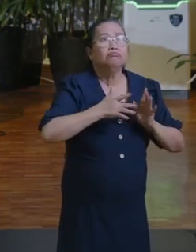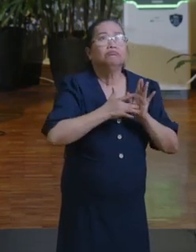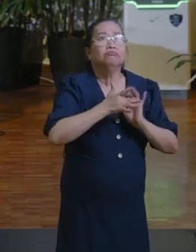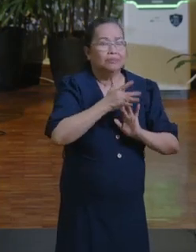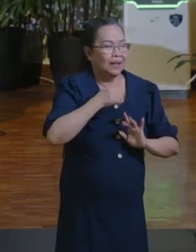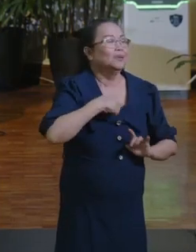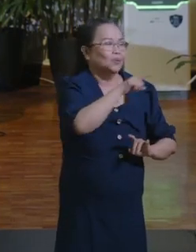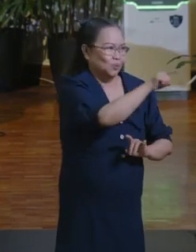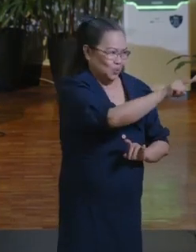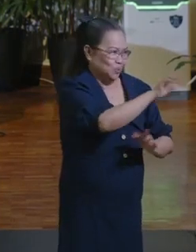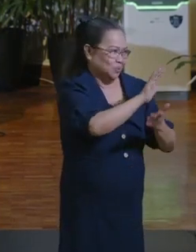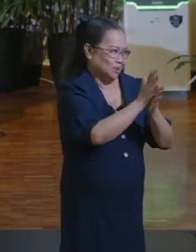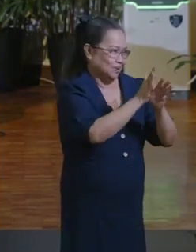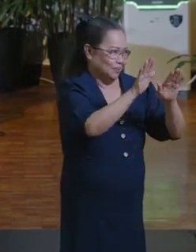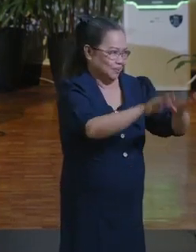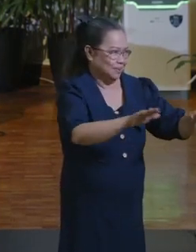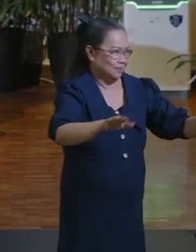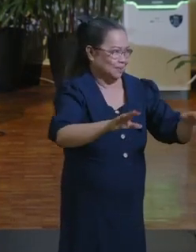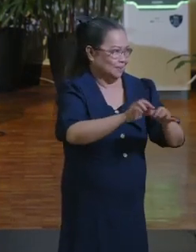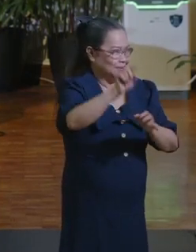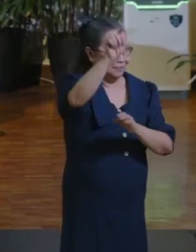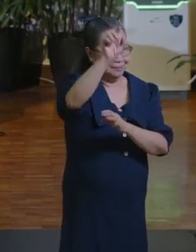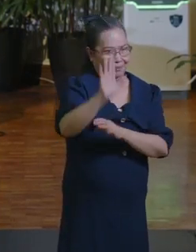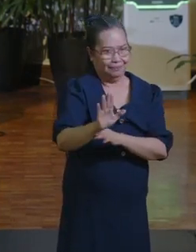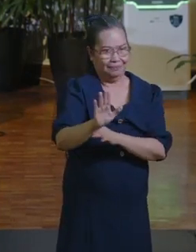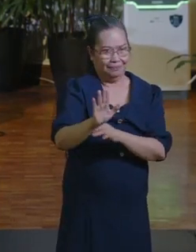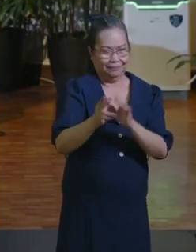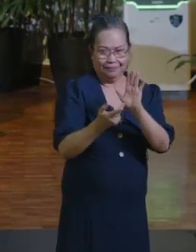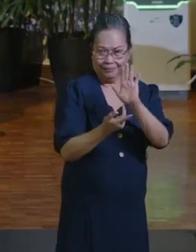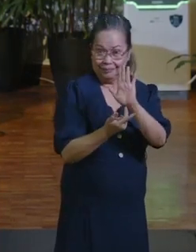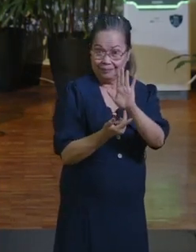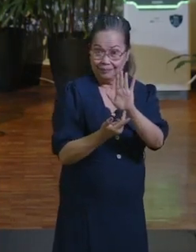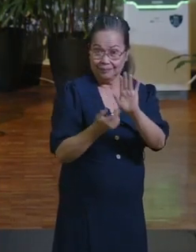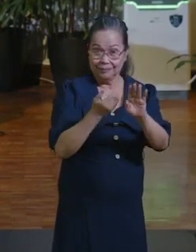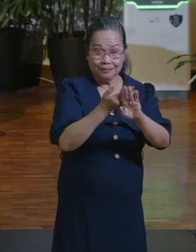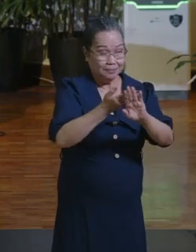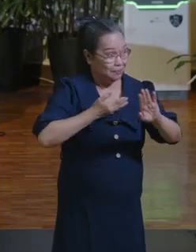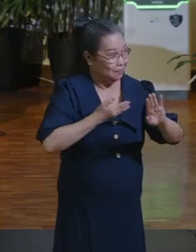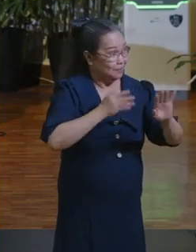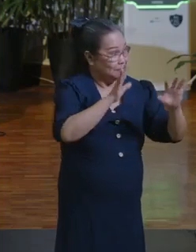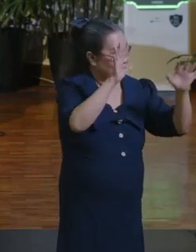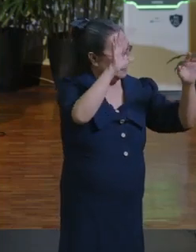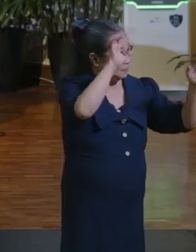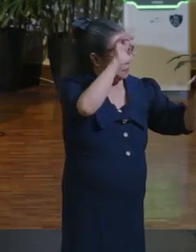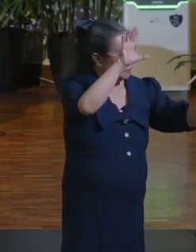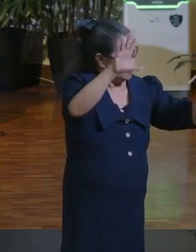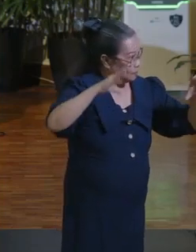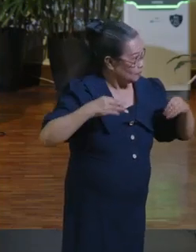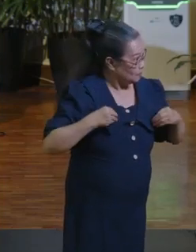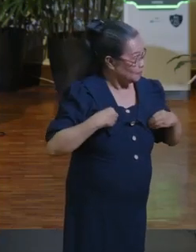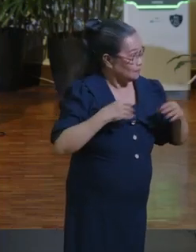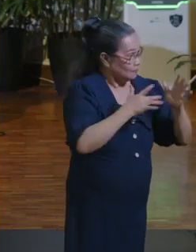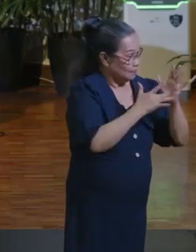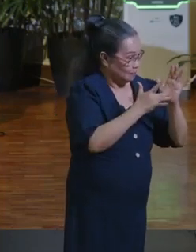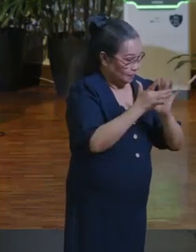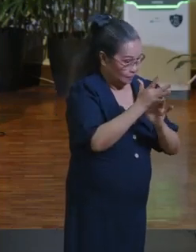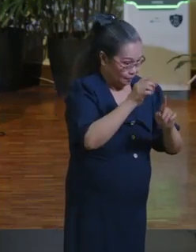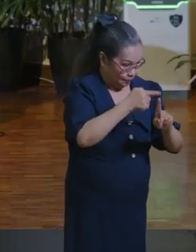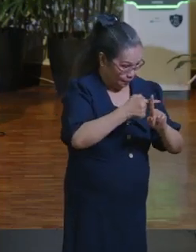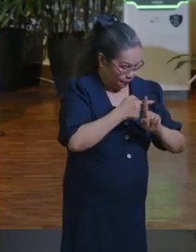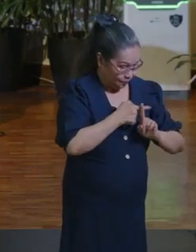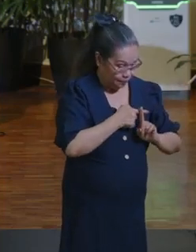In fact, ang proof natin dito, bago tayo nakakilala sa Panginoon, kahit yung